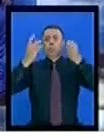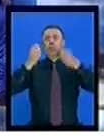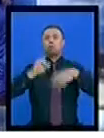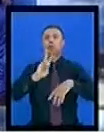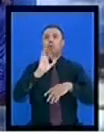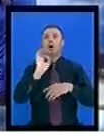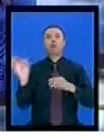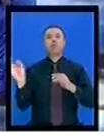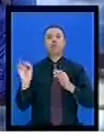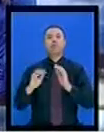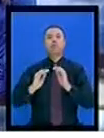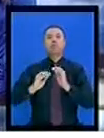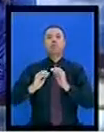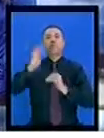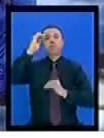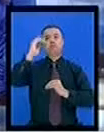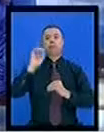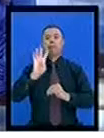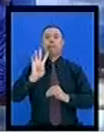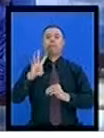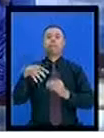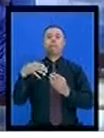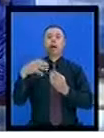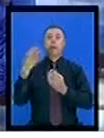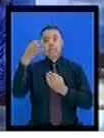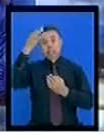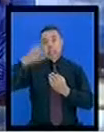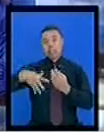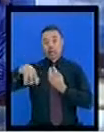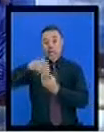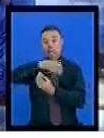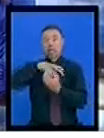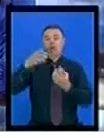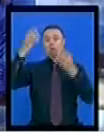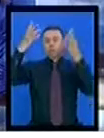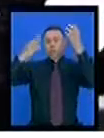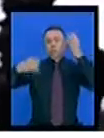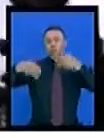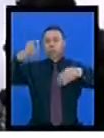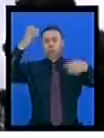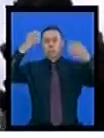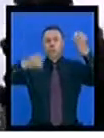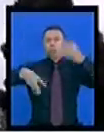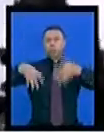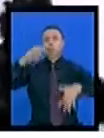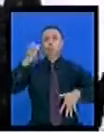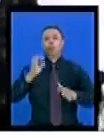meter dari puncak gunung dan mengakibatkan 4 desa terpapar hujan abu vulkanik.